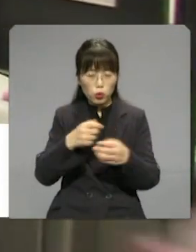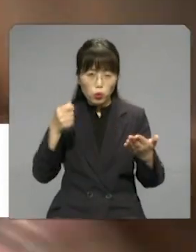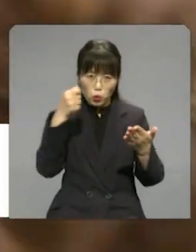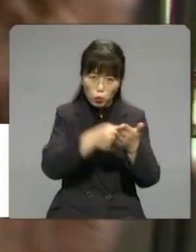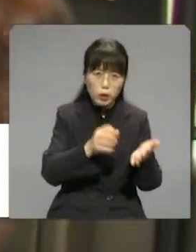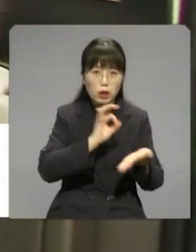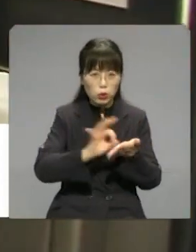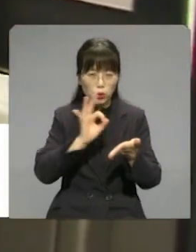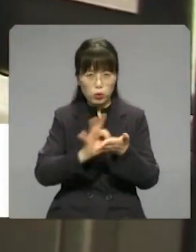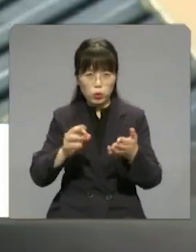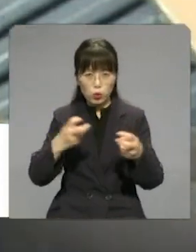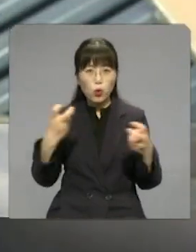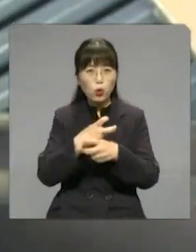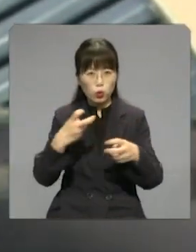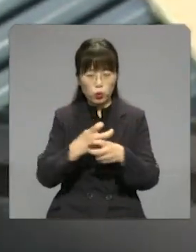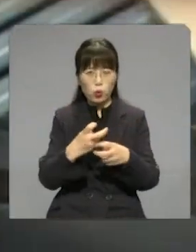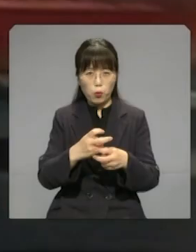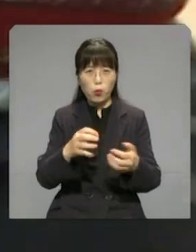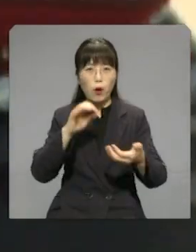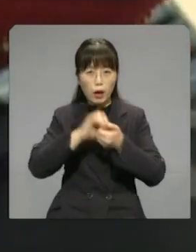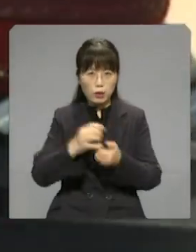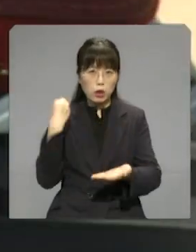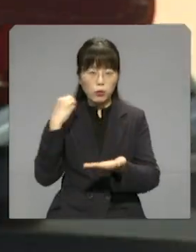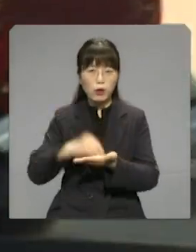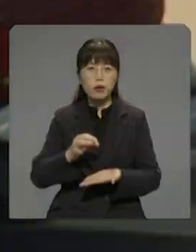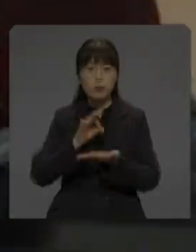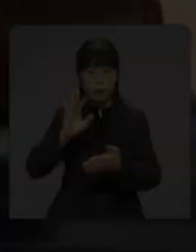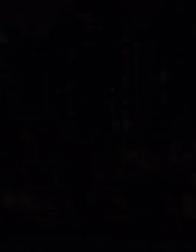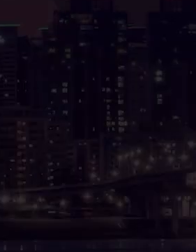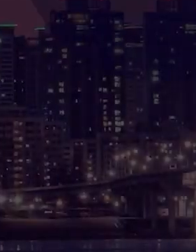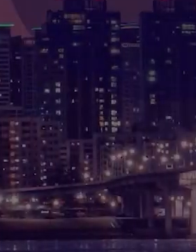접촉해 이용하는 교통 수단의 한해 환급됩니다